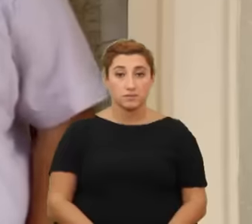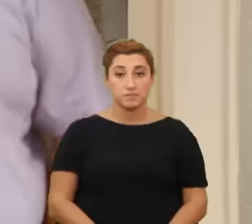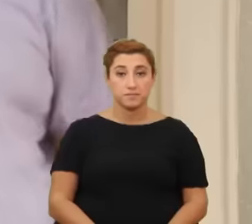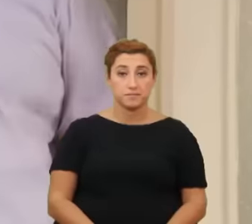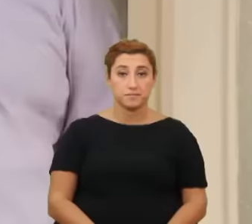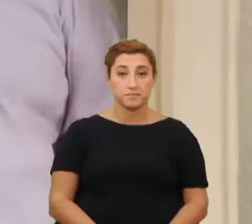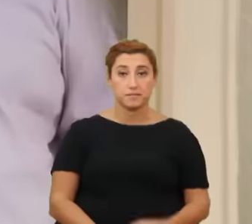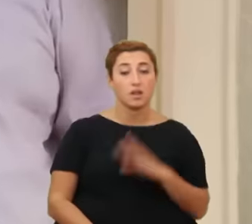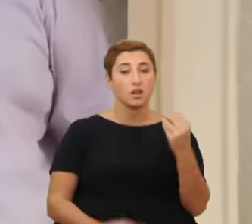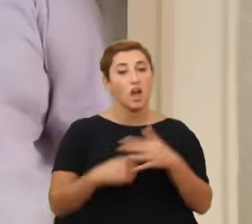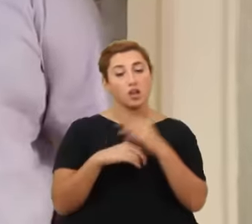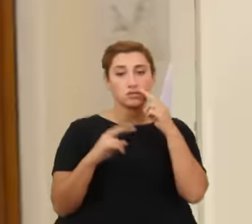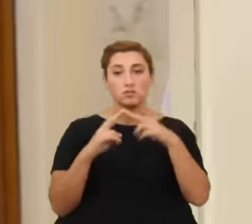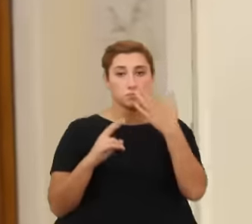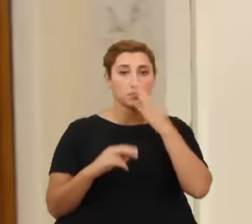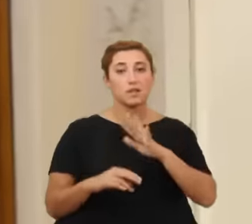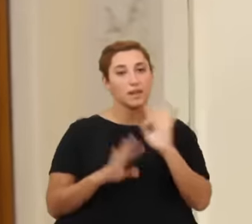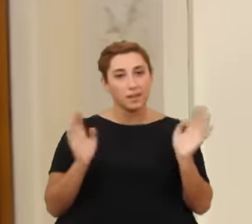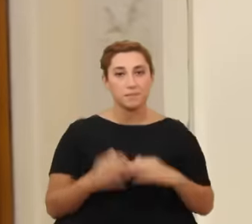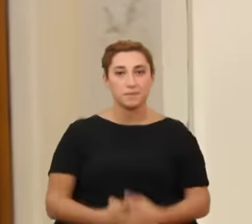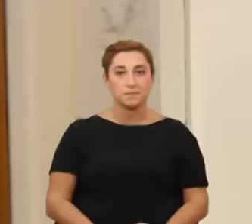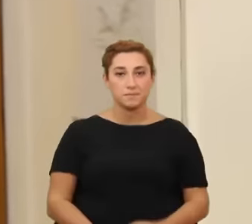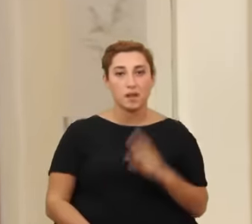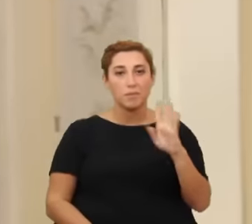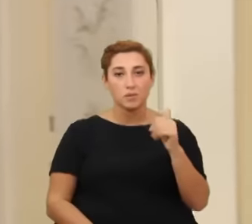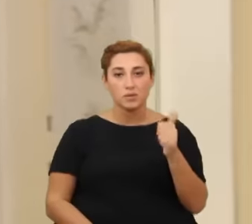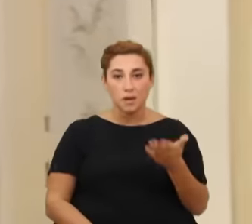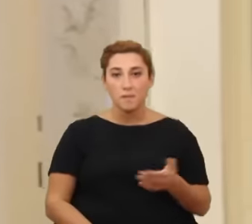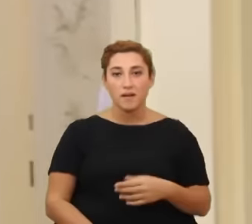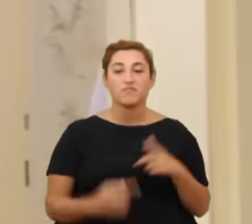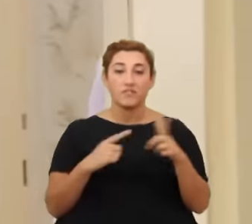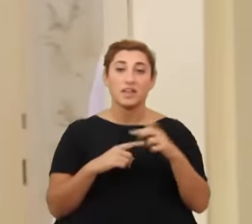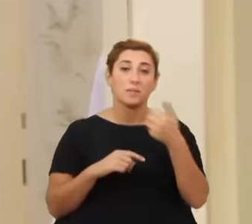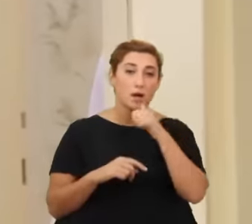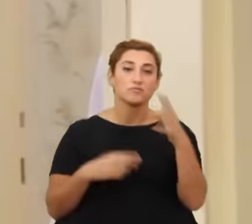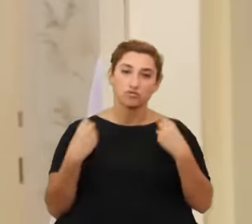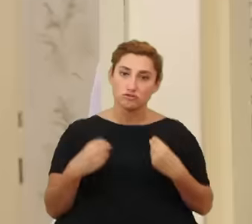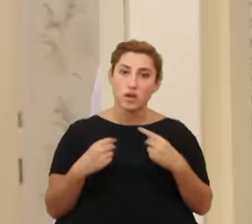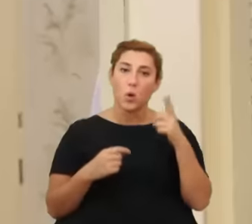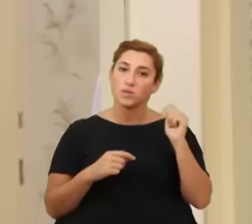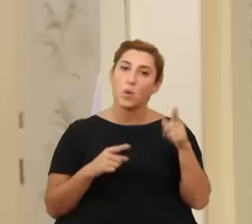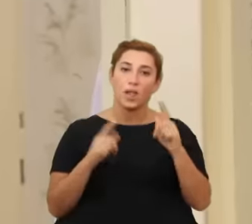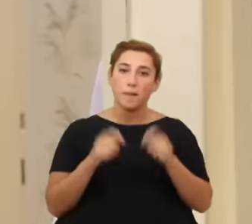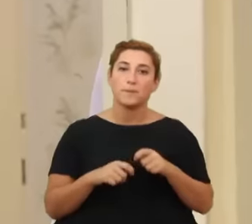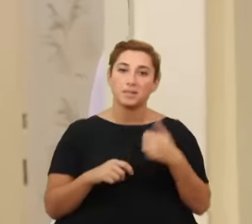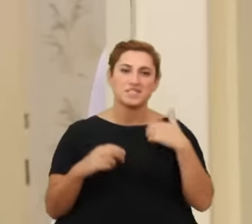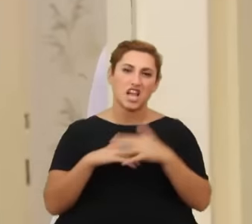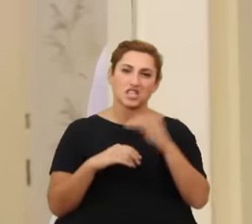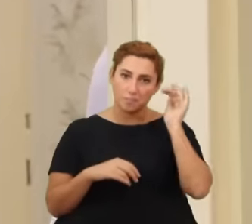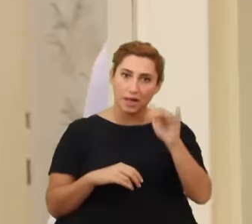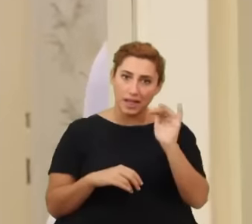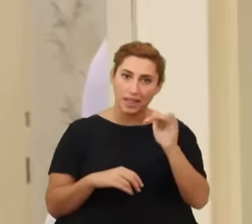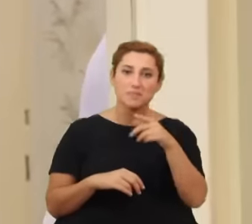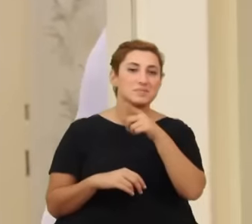Evet. İyi, akşam bekleriz o zaman ya. Tamam o zaman. Fehmi abi, güzel. O zaman öyle yapalım. Biz akşam